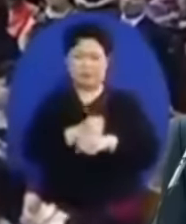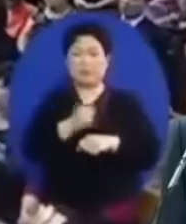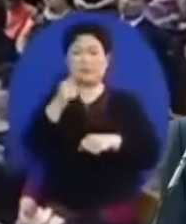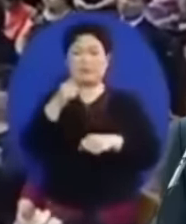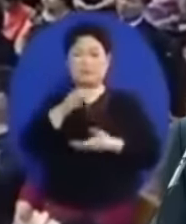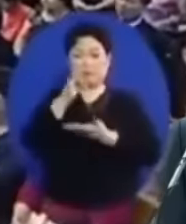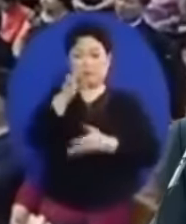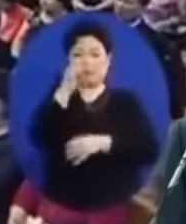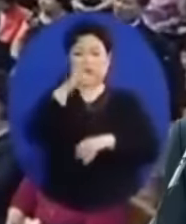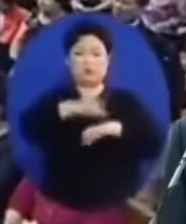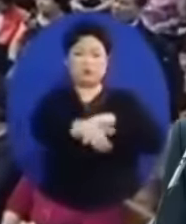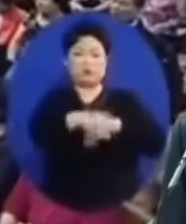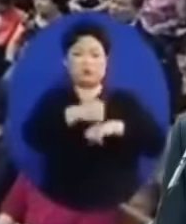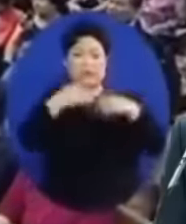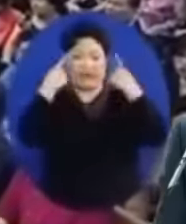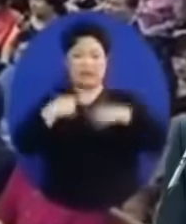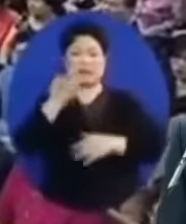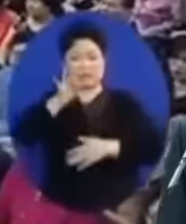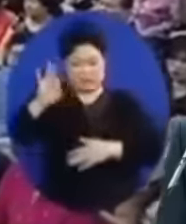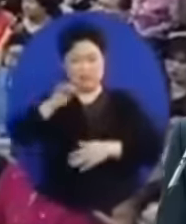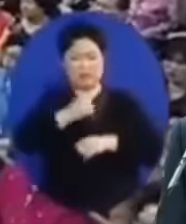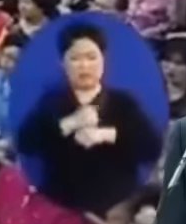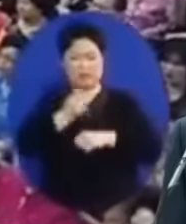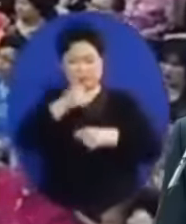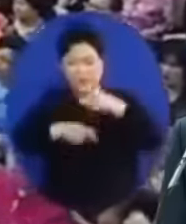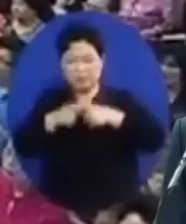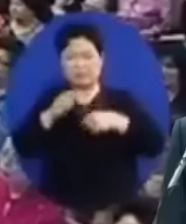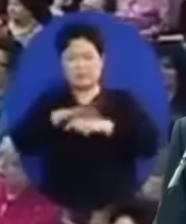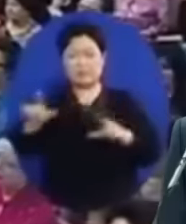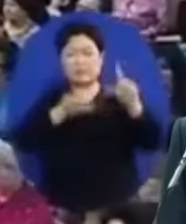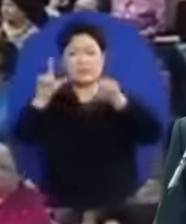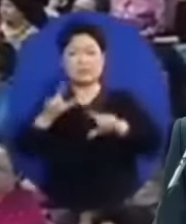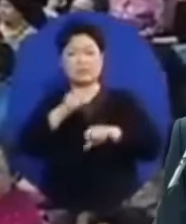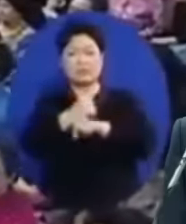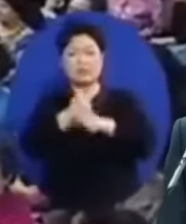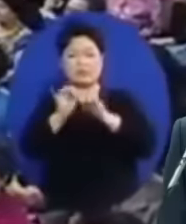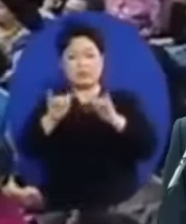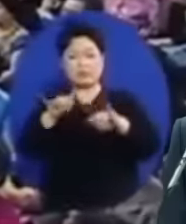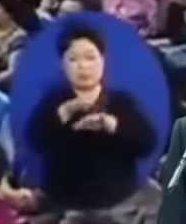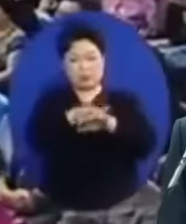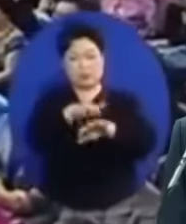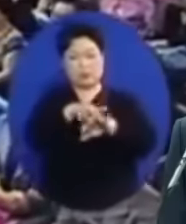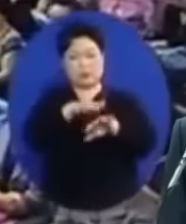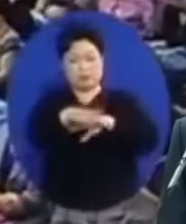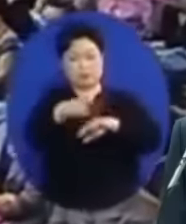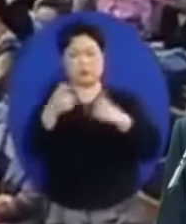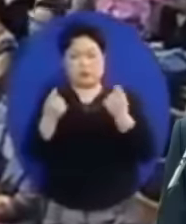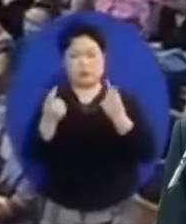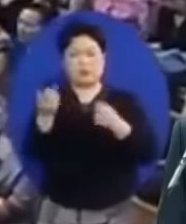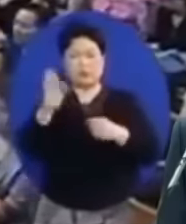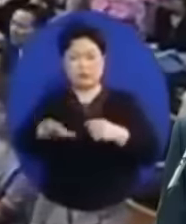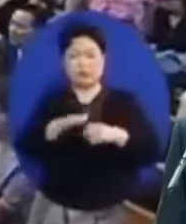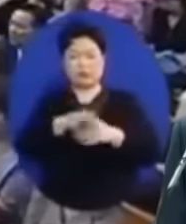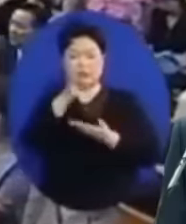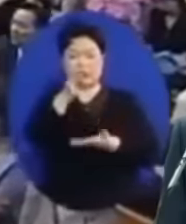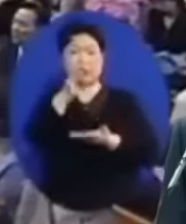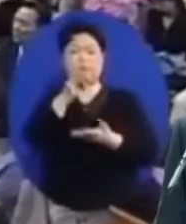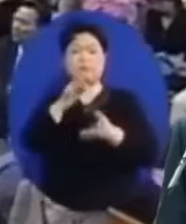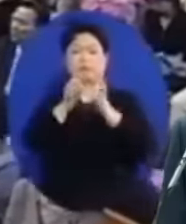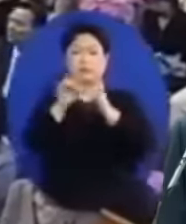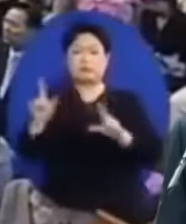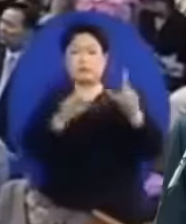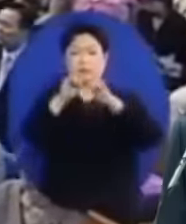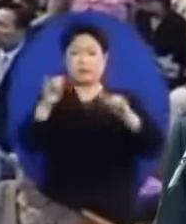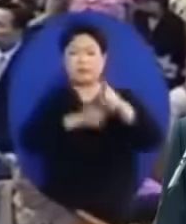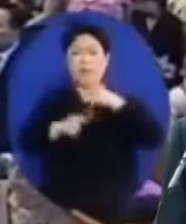자본주의는 재산의 개인 소유권을 인정하며 좀 더 잘 살기 위해 인간이 만든 제도인 것입니다. 그러나 자본주의 제도 아래 사람들은